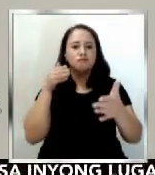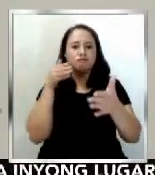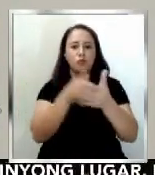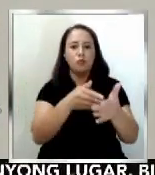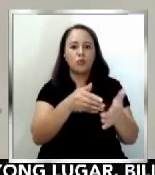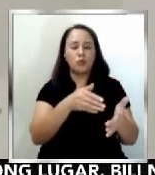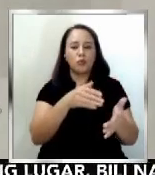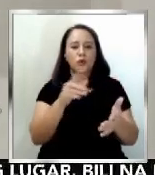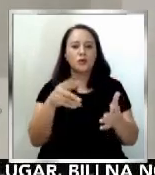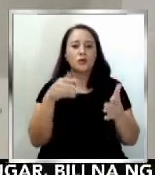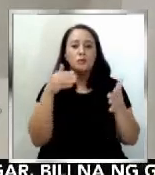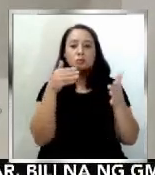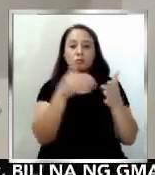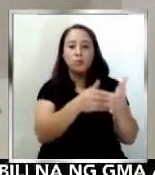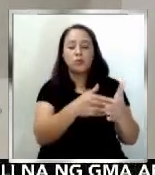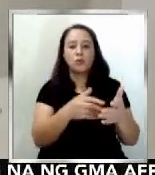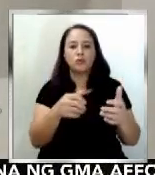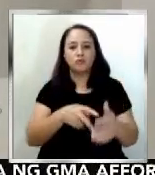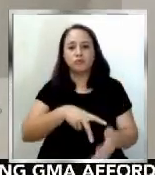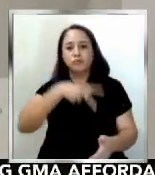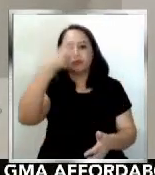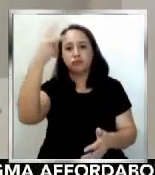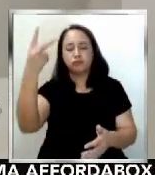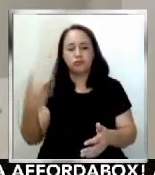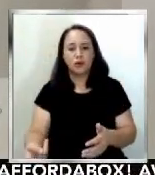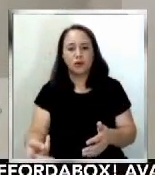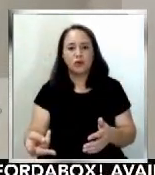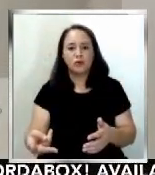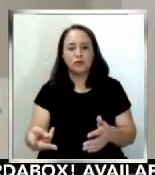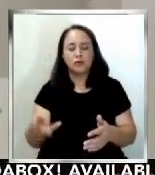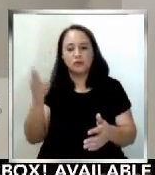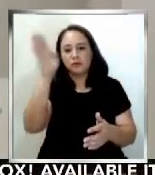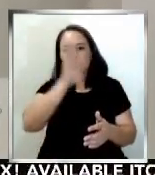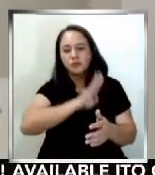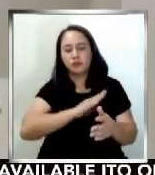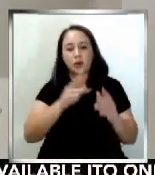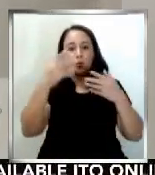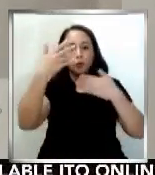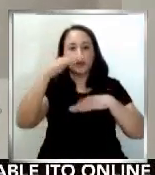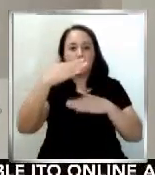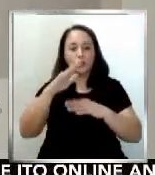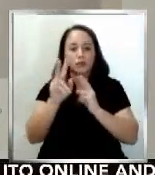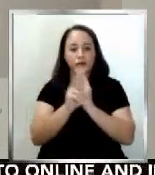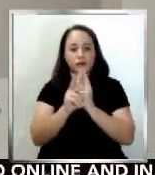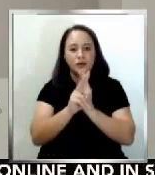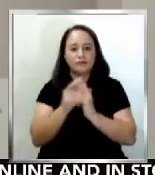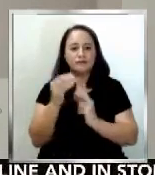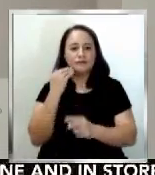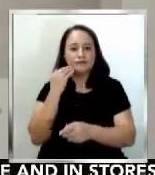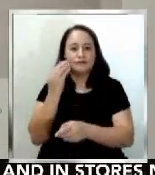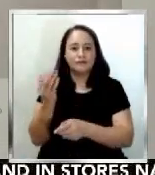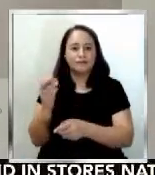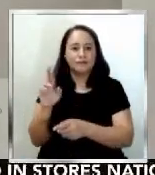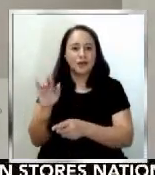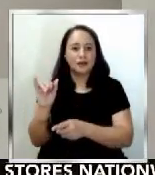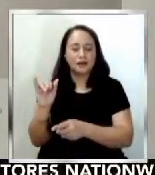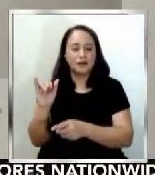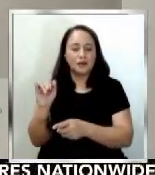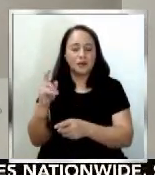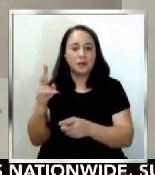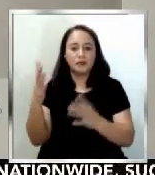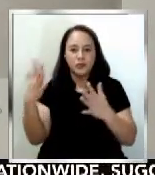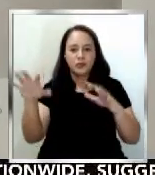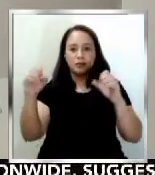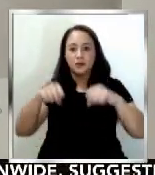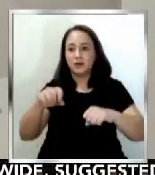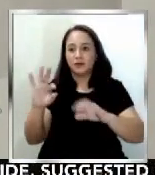lakas ng impact, tumilapon siya. Napasag naman ang bintana ng van. Dead on the spot si Kakam. Nagka-aregyo naman ang pamilya ni Kakam